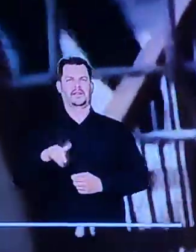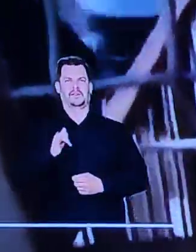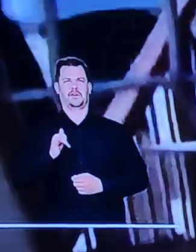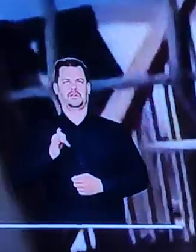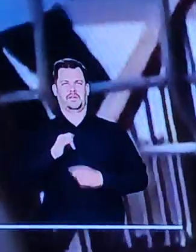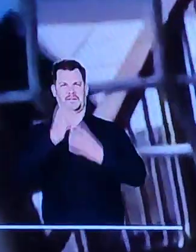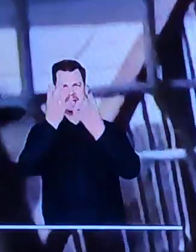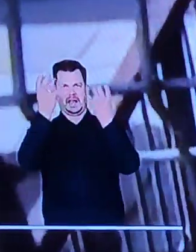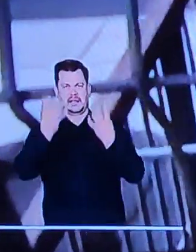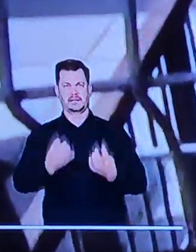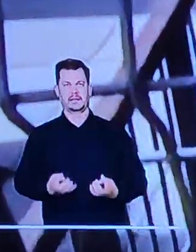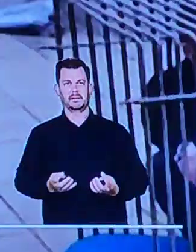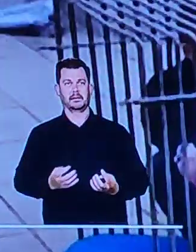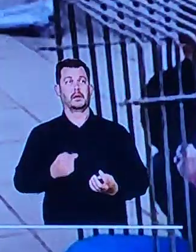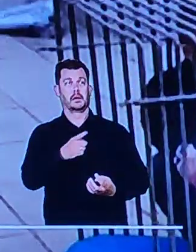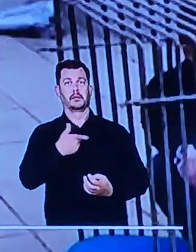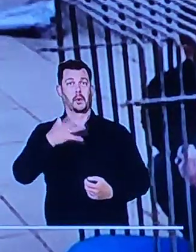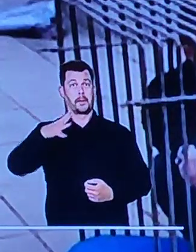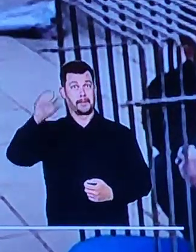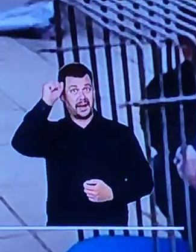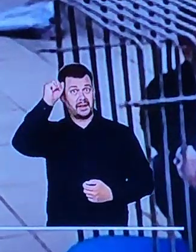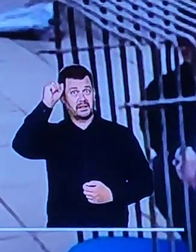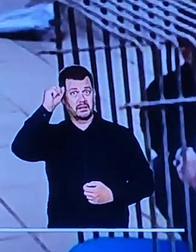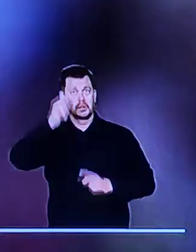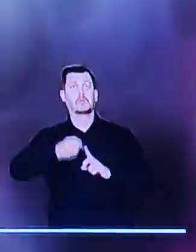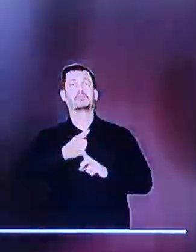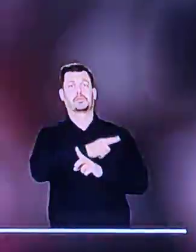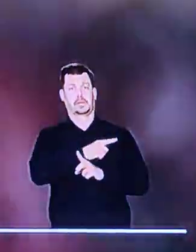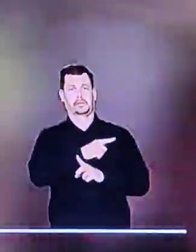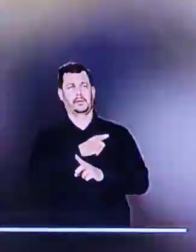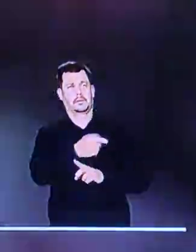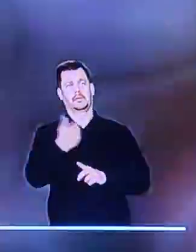Politycy polskiej opozycji brali przykład z Berlina, zanim jeszcze stało się